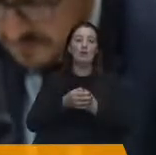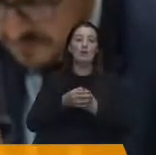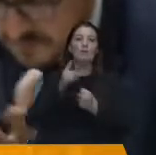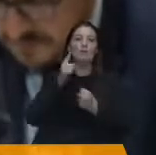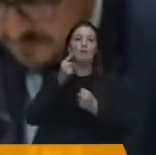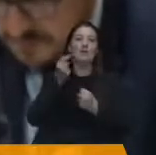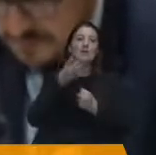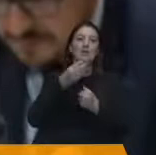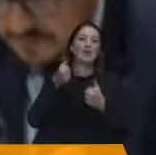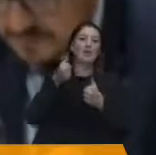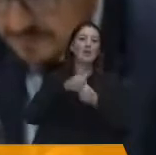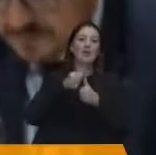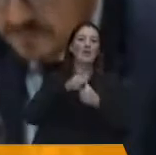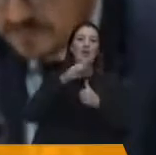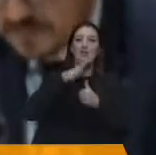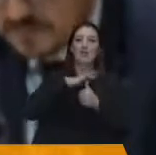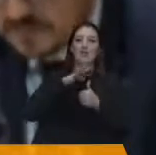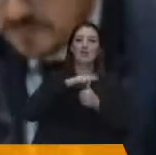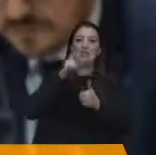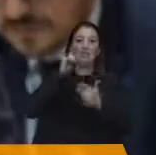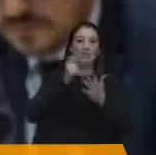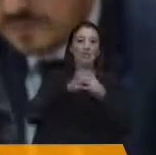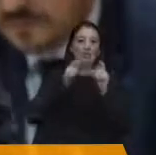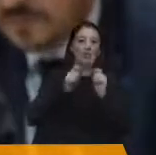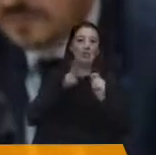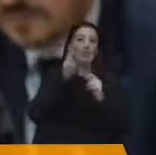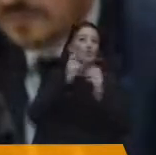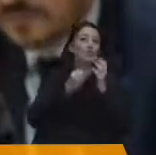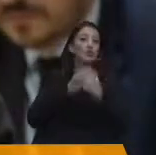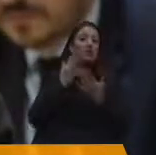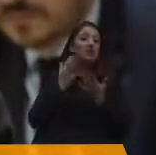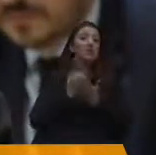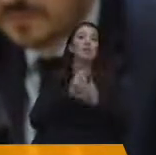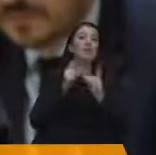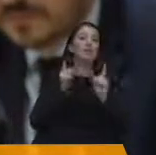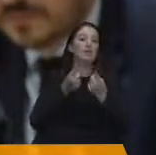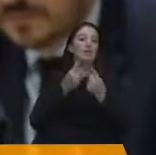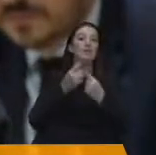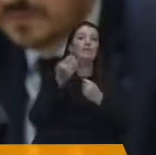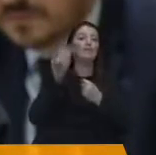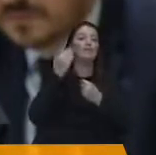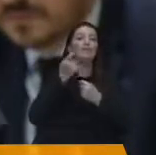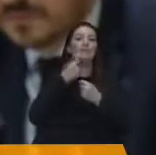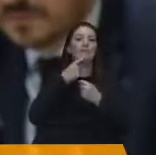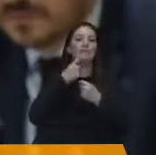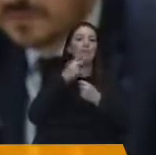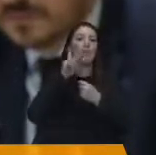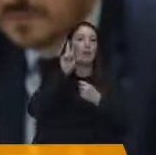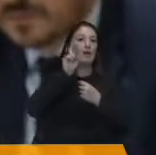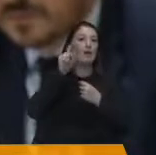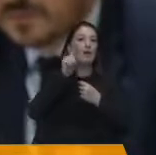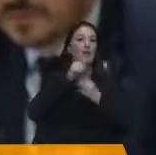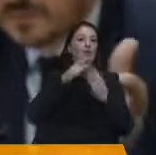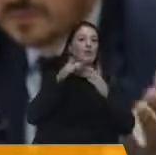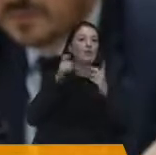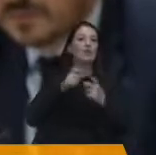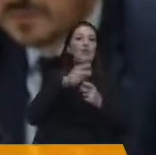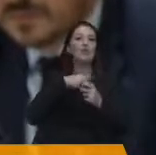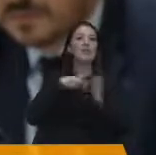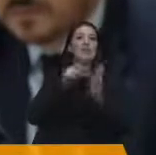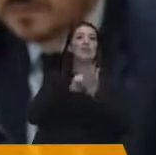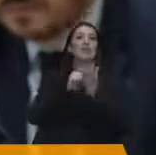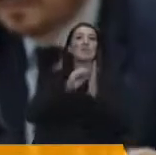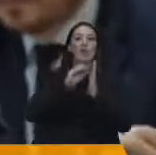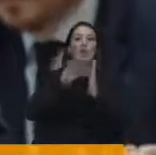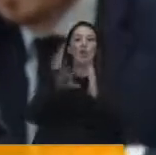Birkaç kez de talepte bulunduk. Sonuç alamadık. Geçen yıl Aralık ayında Büyükşehir Belediyesi'ne yazı